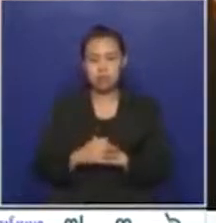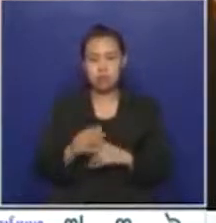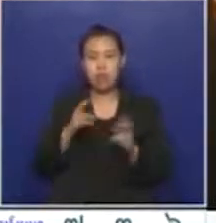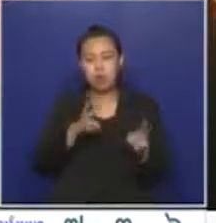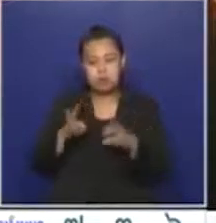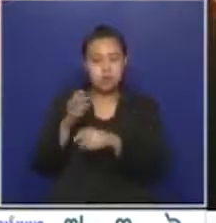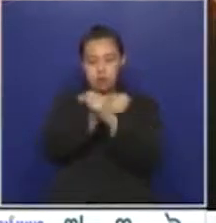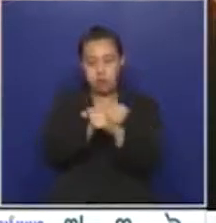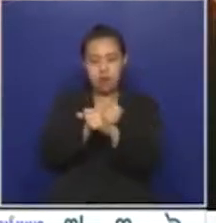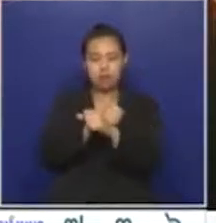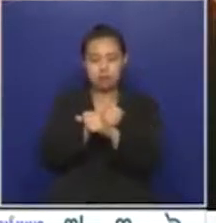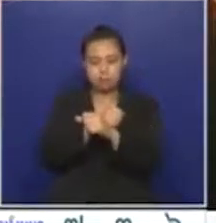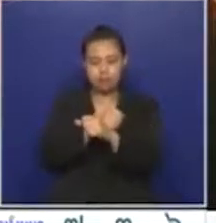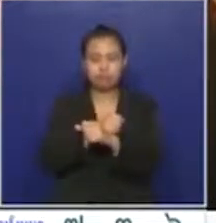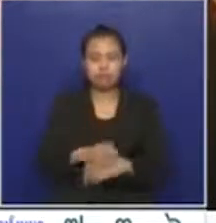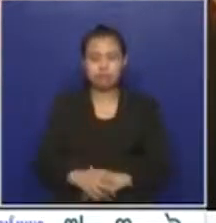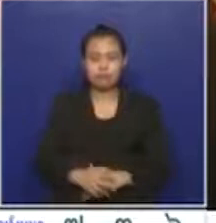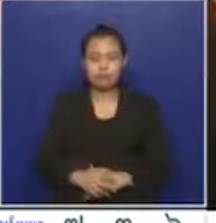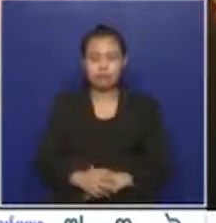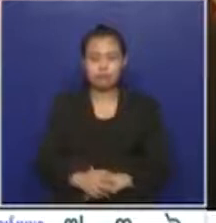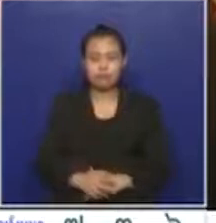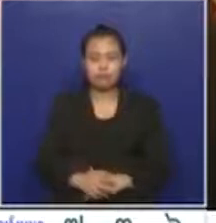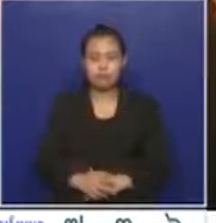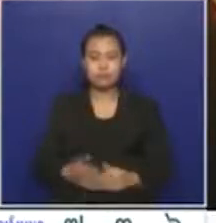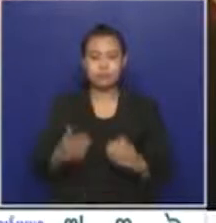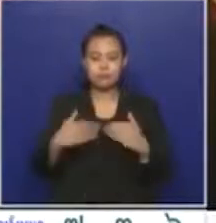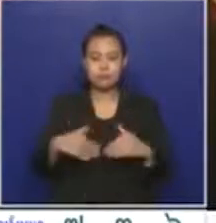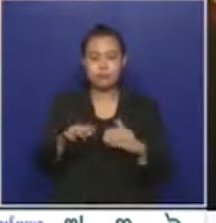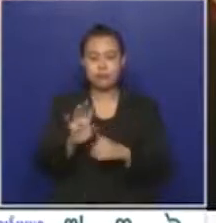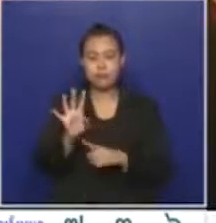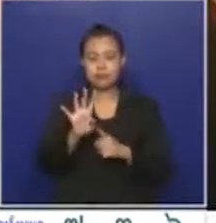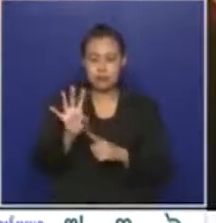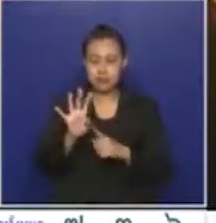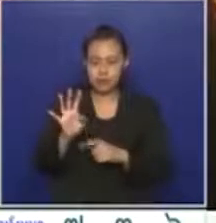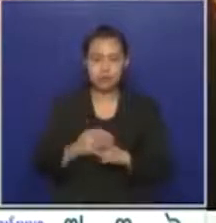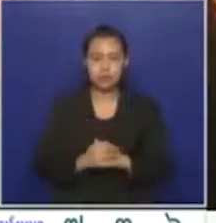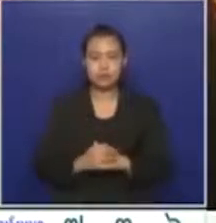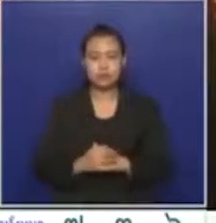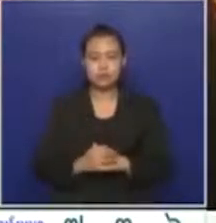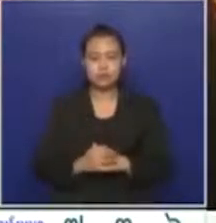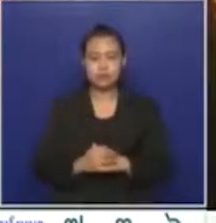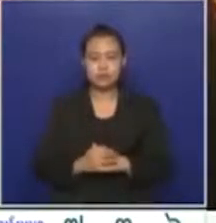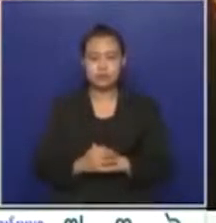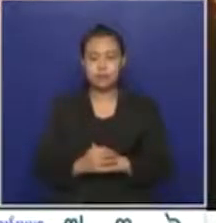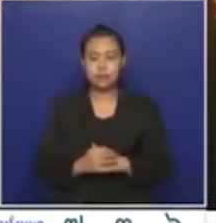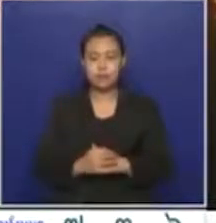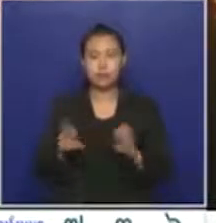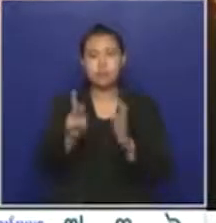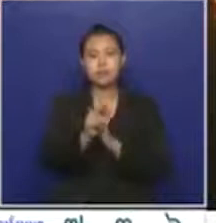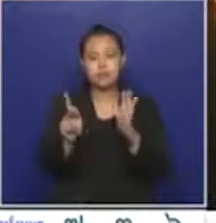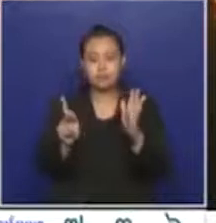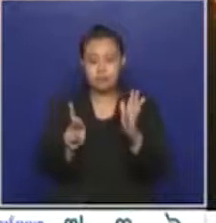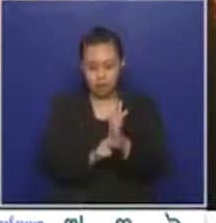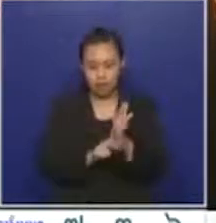งกว้างต่อเศรษฐกิจไทยท่านประธานครับบันไดขั้นสุดท้ายนั่นก็คือประมวลที่ว่าคือประมวลกฎหม